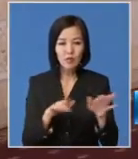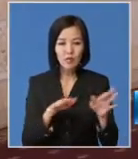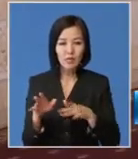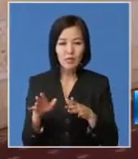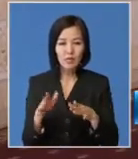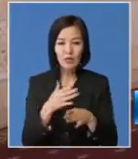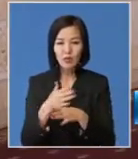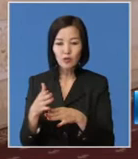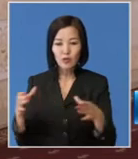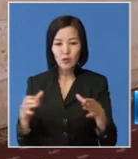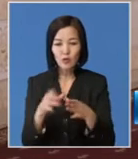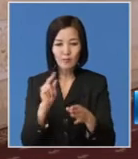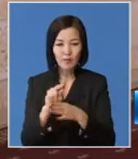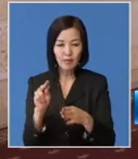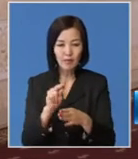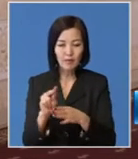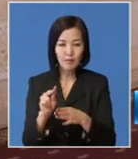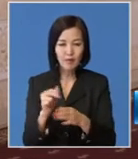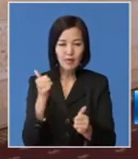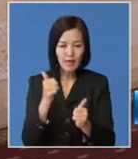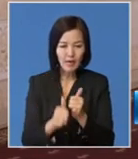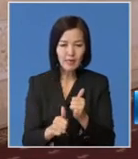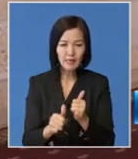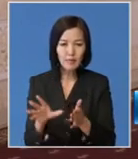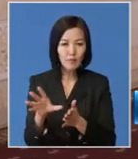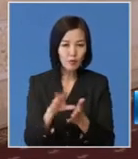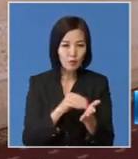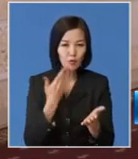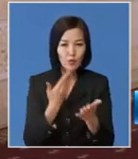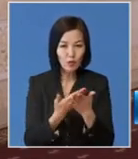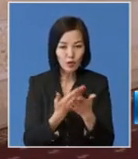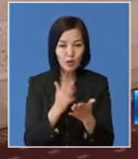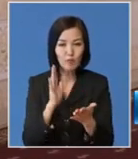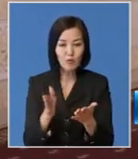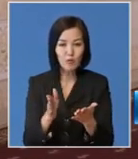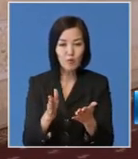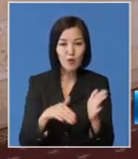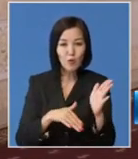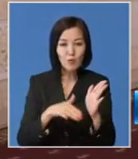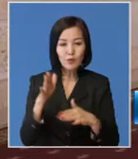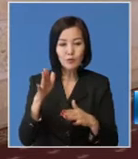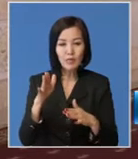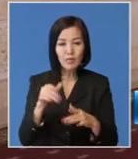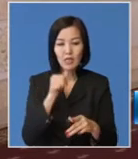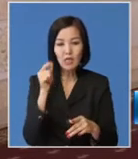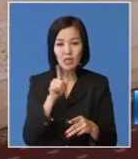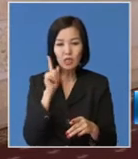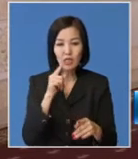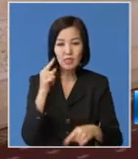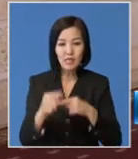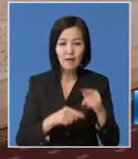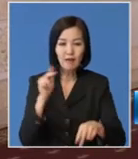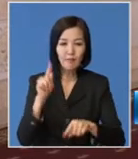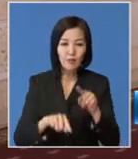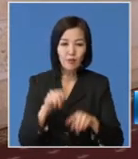жеке құрам тәрбиелеп, әрдайым оларға үлгі өнеге болып өсіп келе жатқан өскелең ұрпақтарға патриоттық